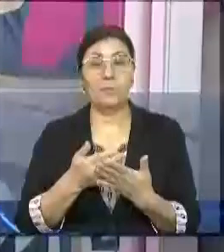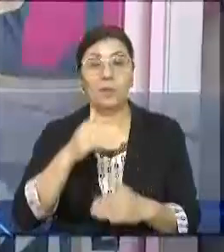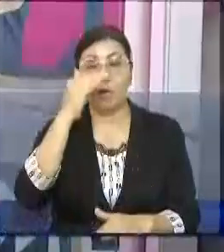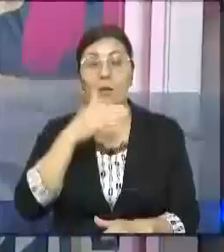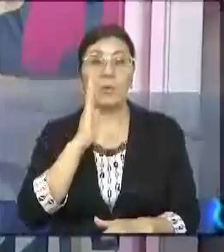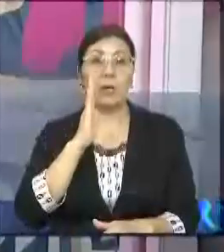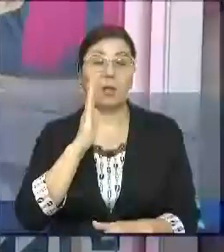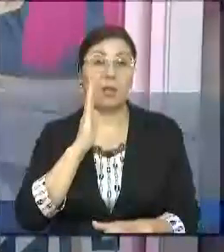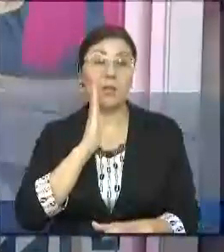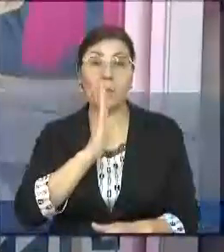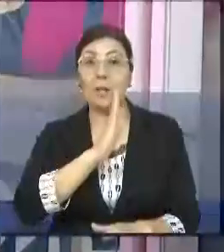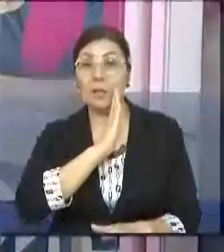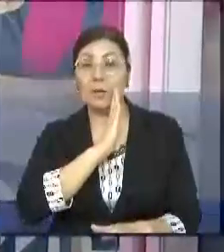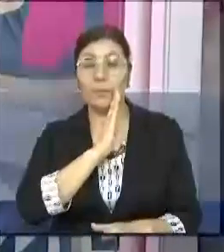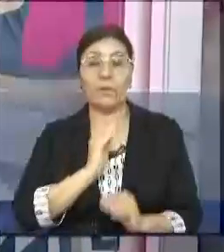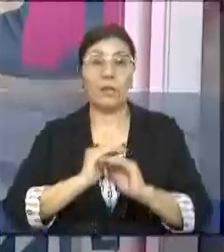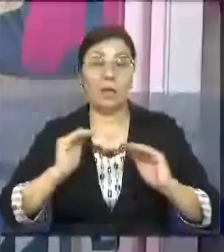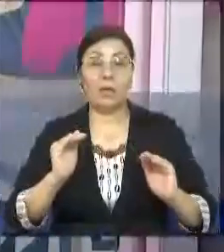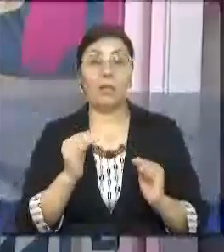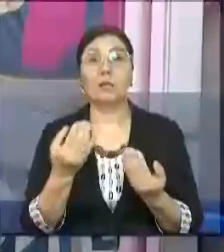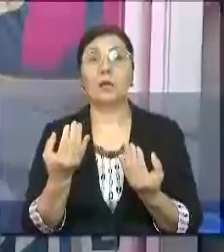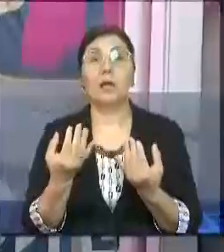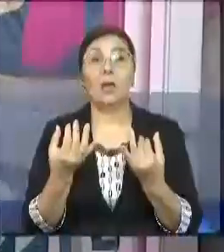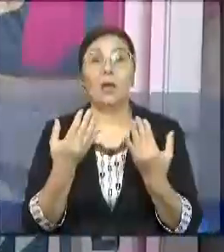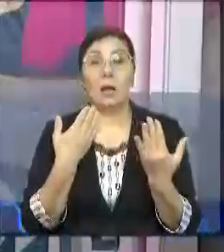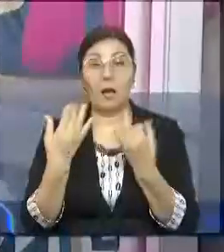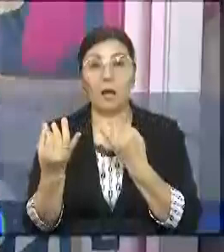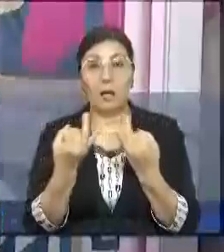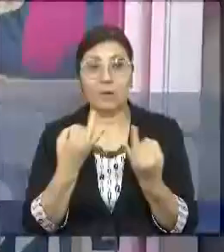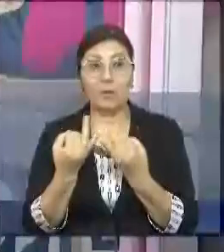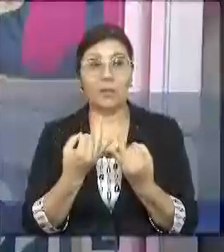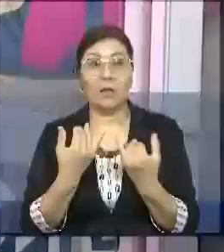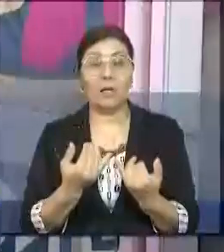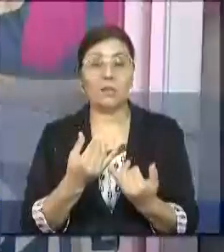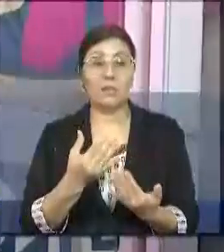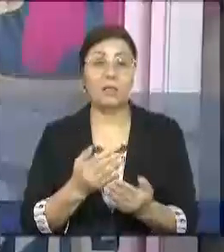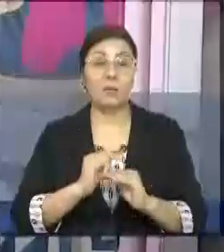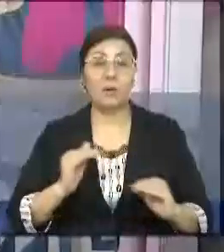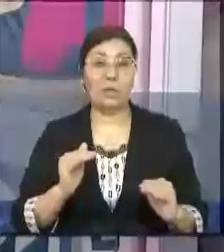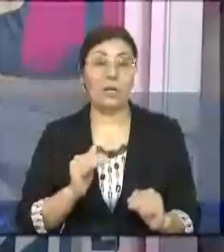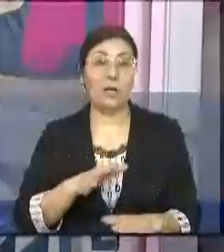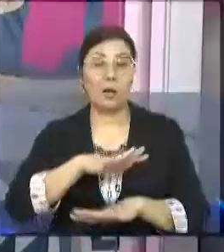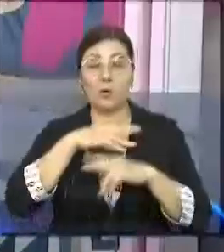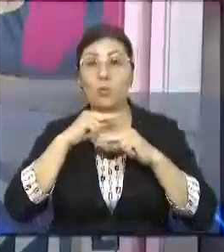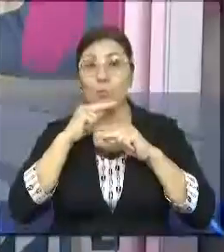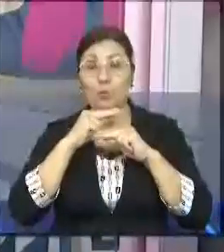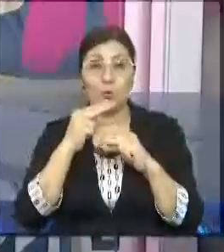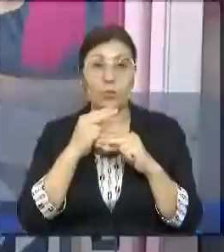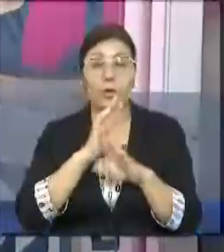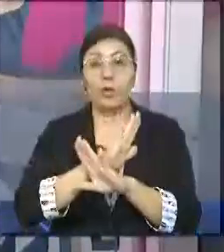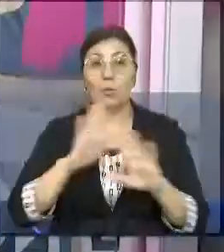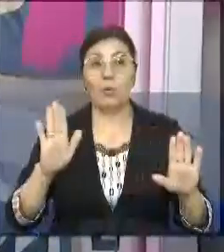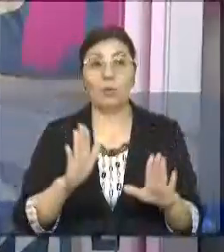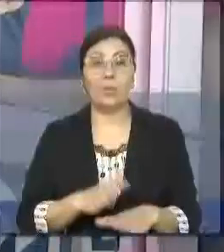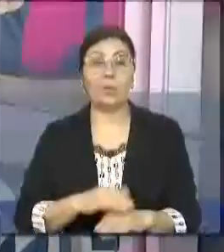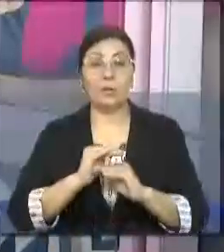ананың қарым-қатынасы қазіргі таңда енді балаларға көп көңіл бөлмейміз, телефонмен сөйтеді ғой. Сол жөнінде өзім